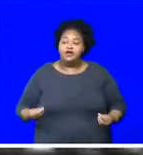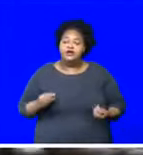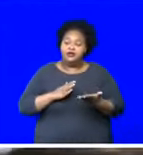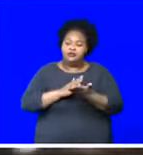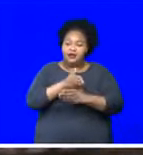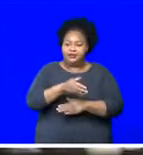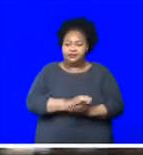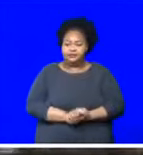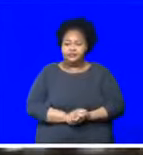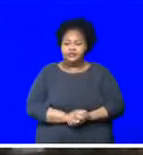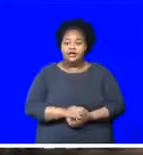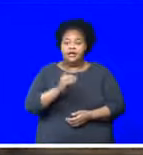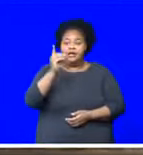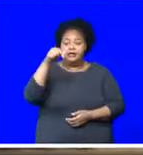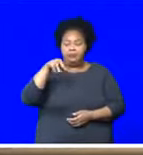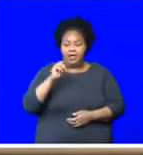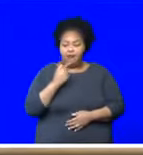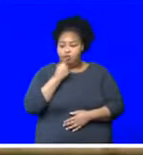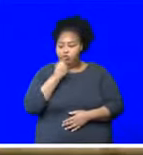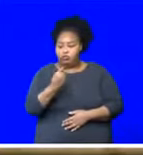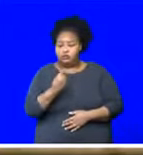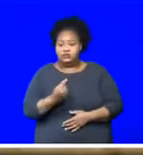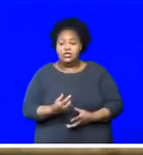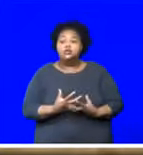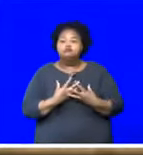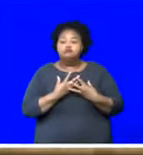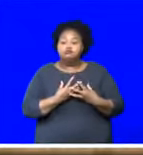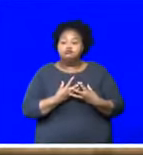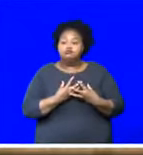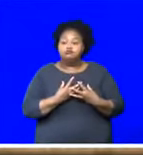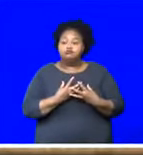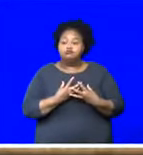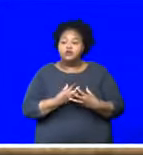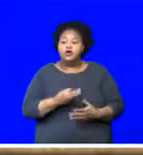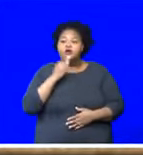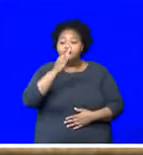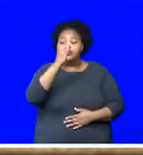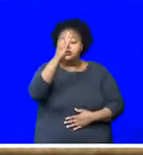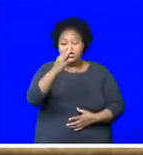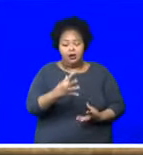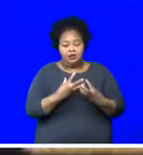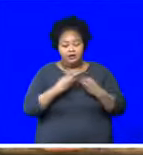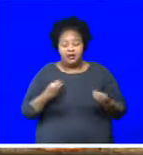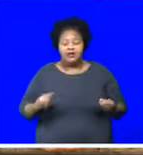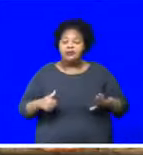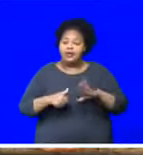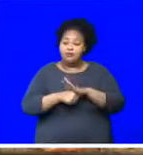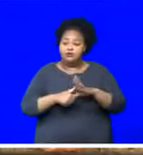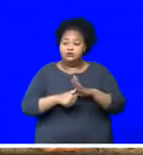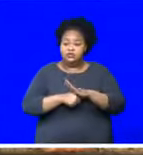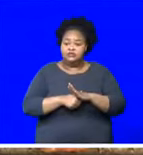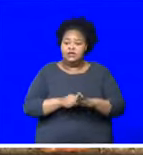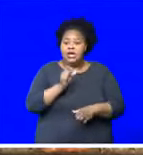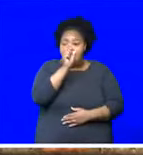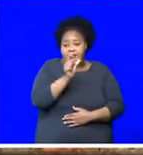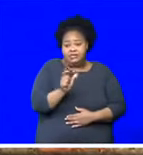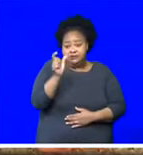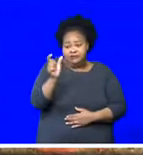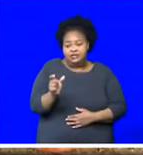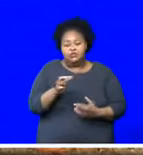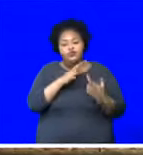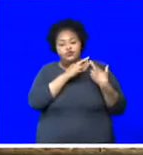Liphi landvuna nkulu lithi bantfana balikusasa lalelive ngako wonke muntu kufanele adlale indzima yakhe